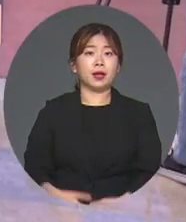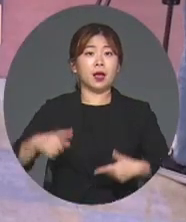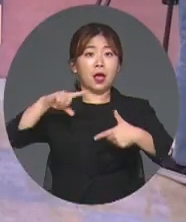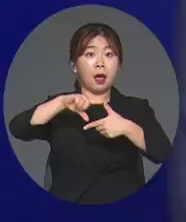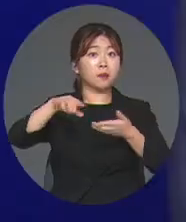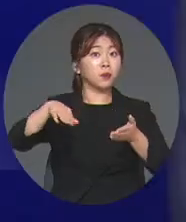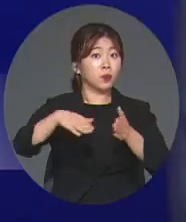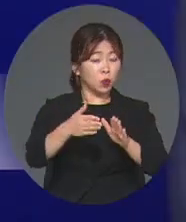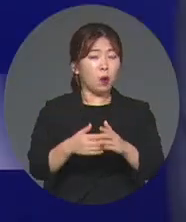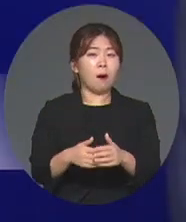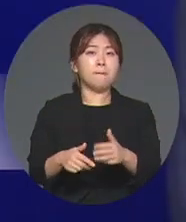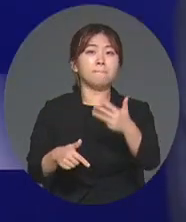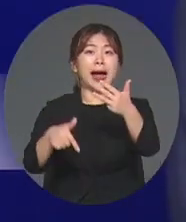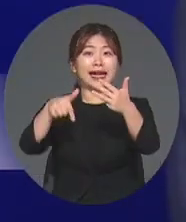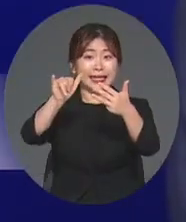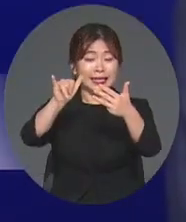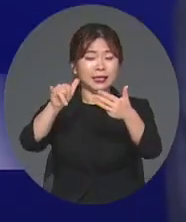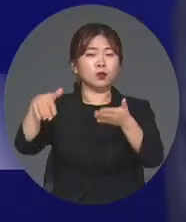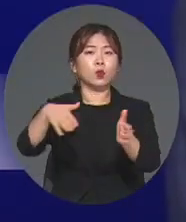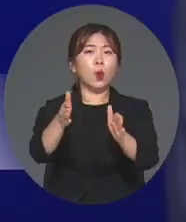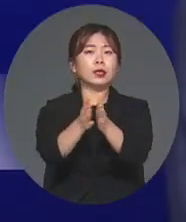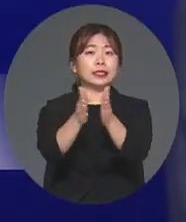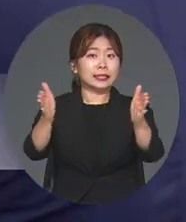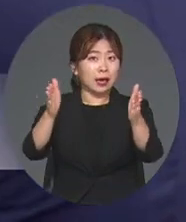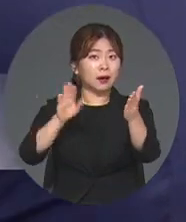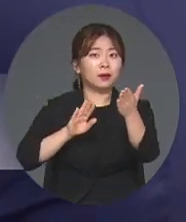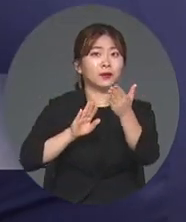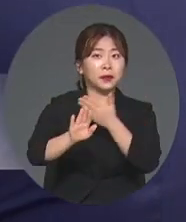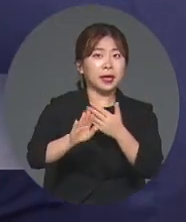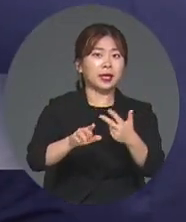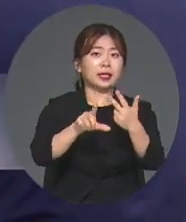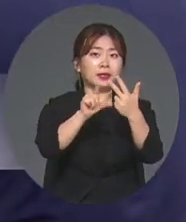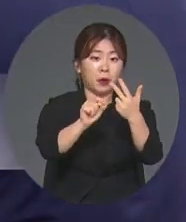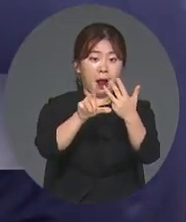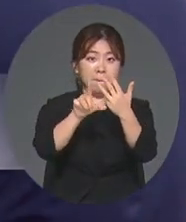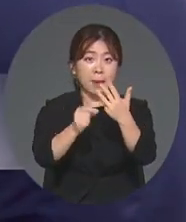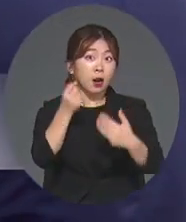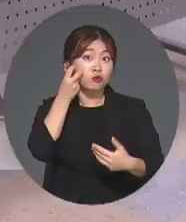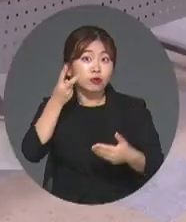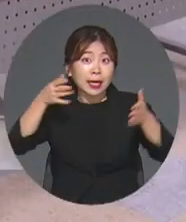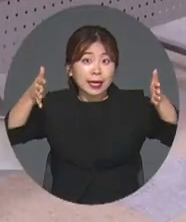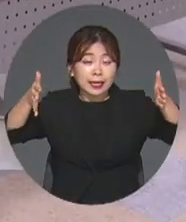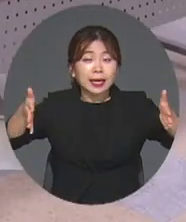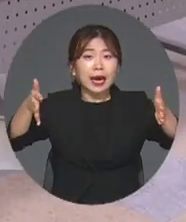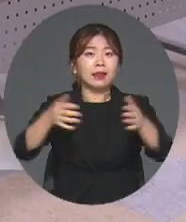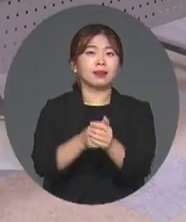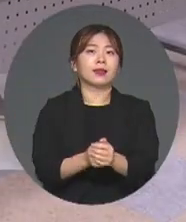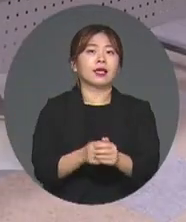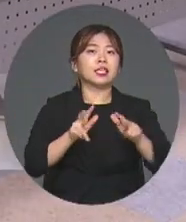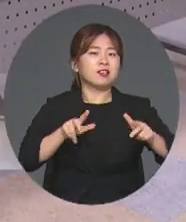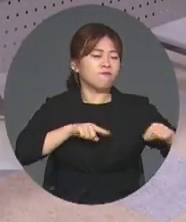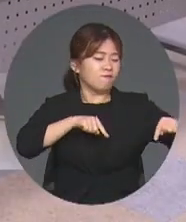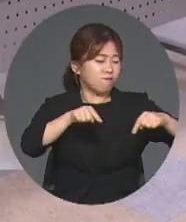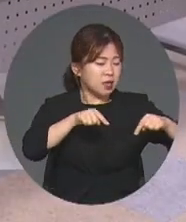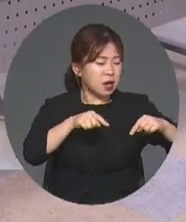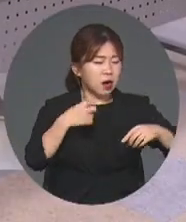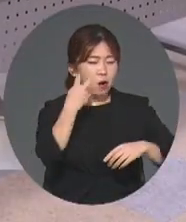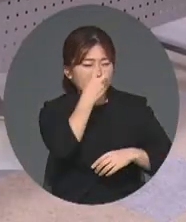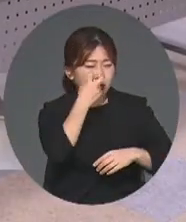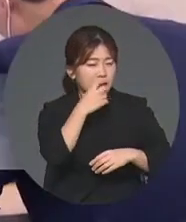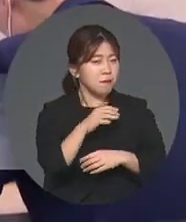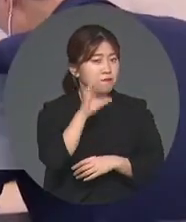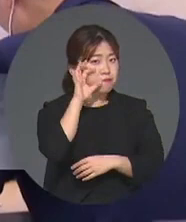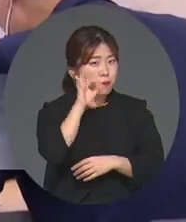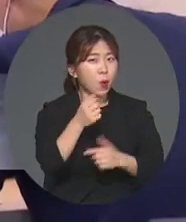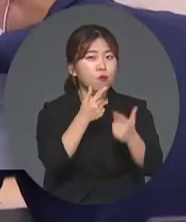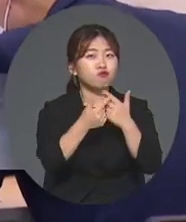경상남도가 민선 8기 출범과 함께 지난 7월과 8월 두 달 동안 정책 과제로 추진한 부울경